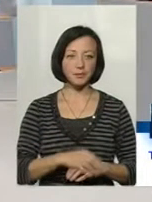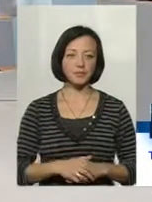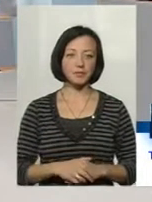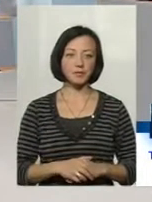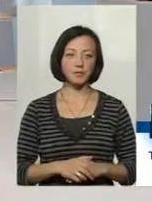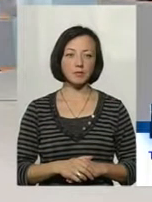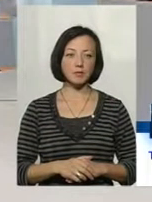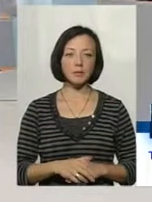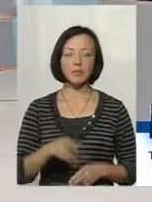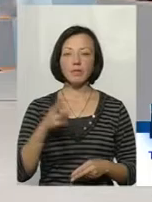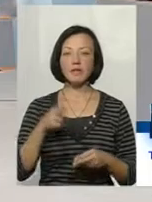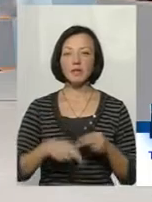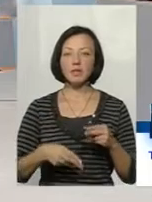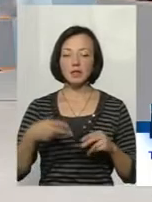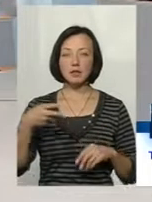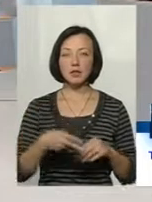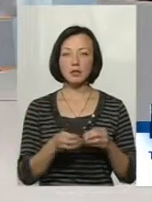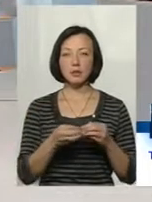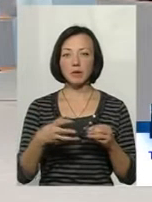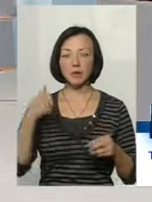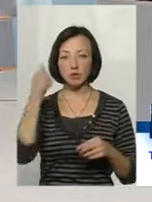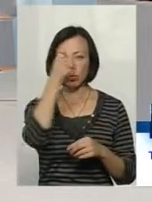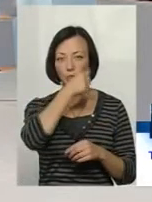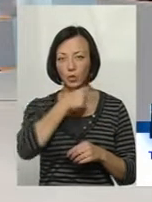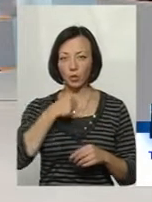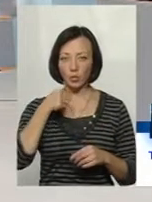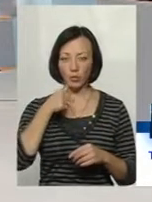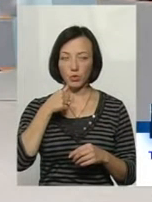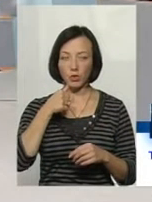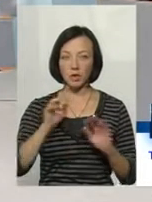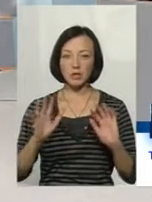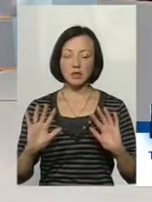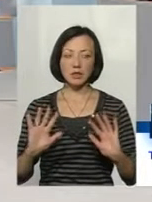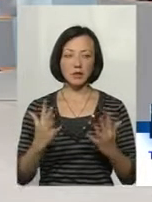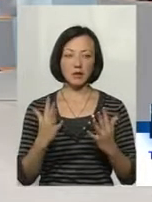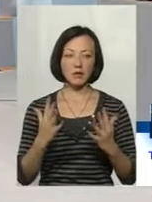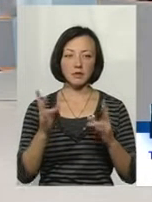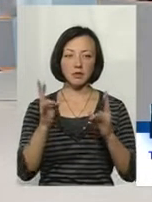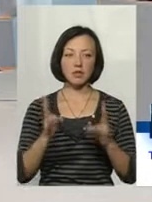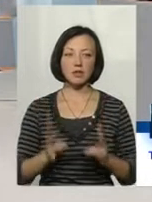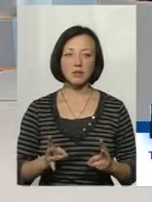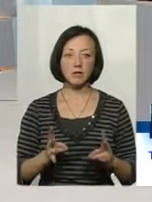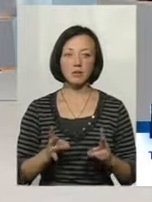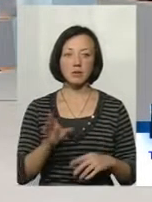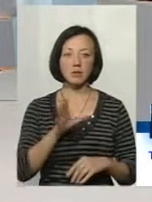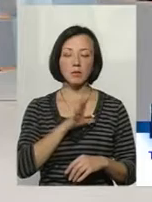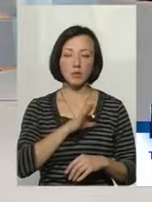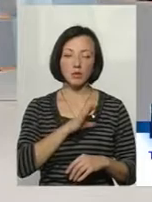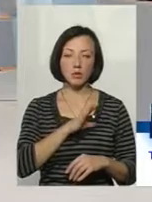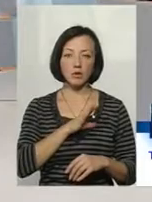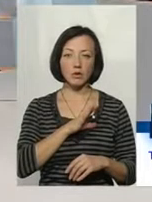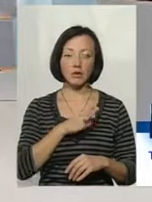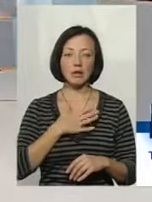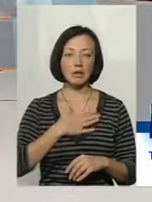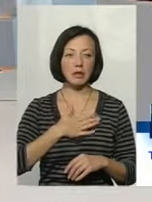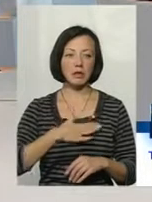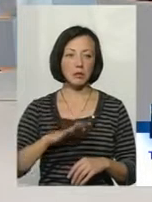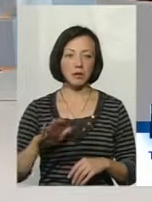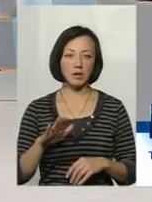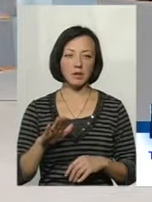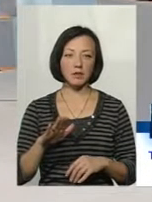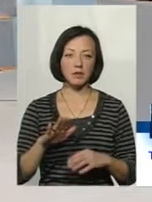В кінці 2015 року стався нещасний випадок, дуже неприємний, в